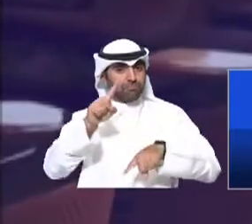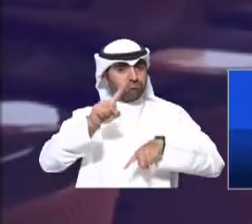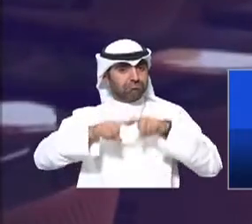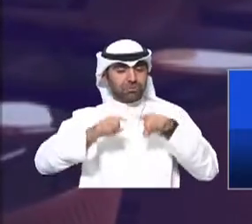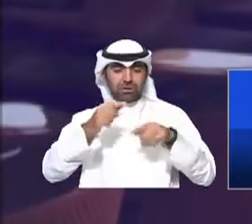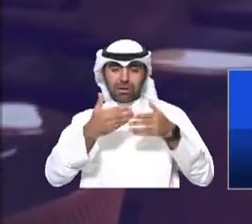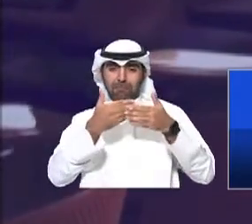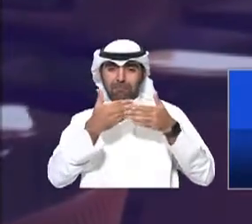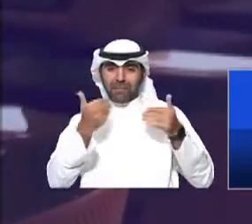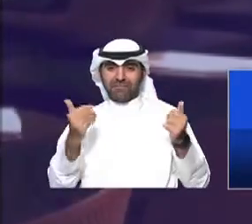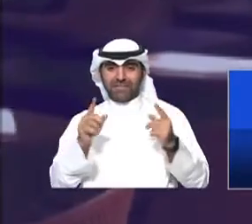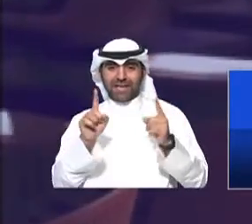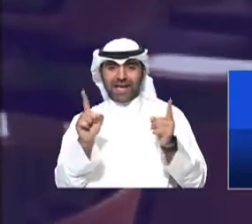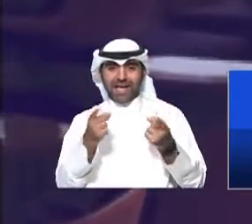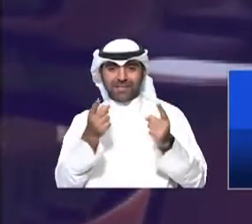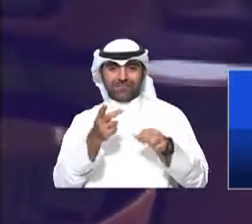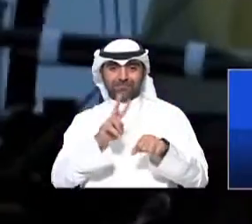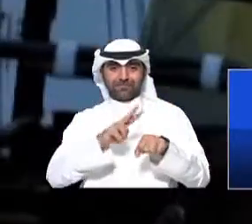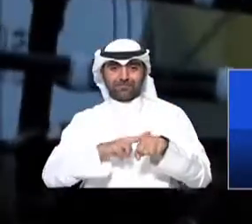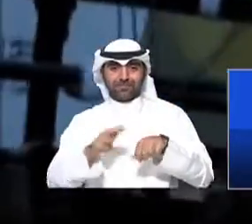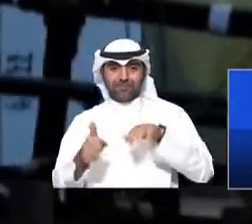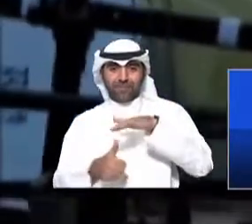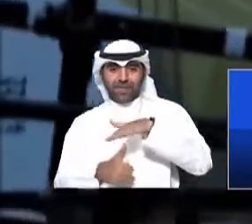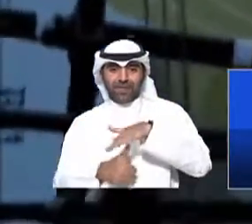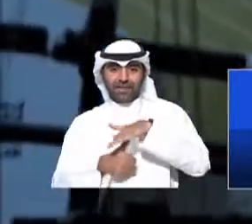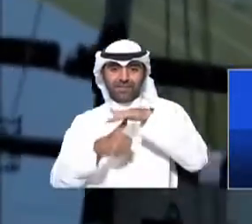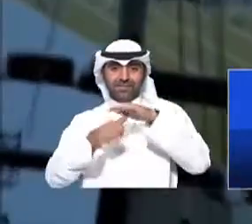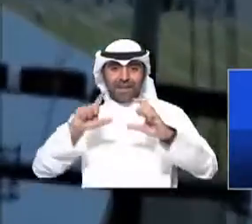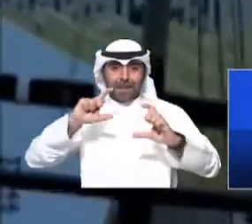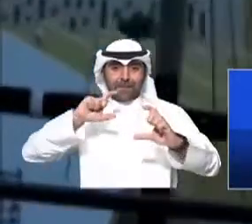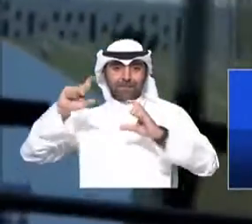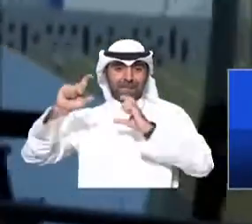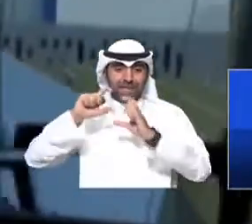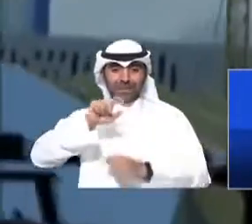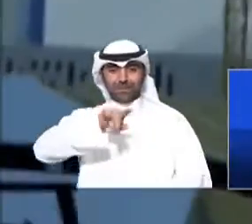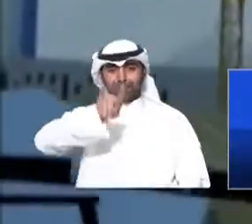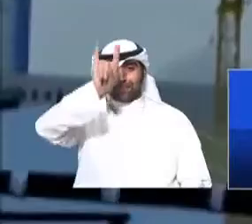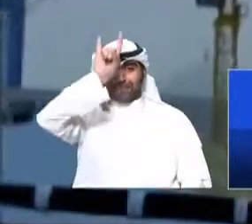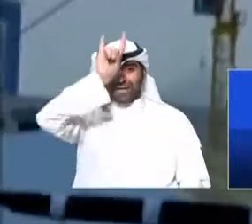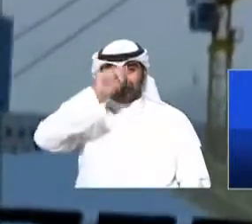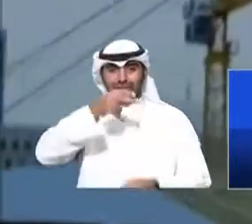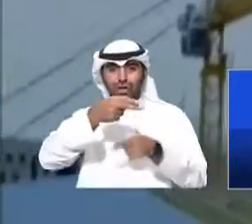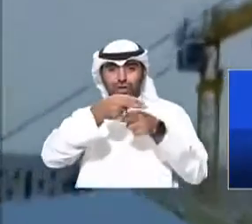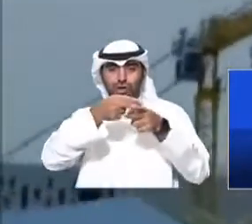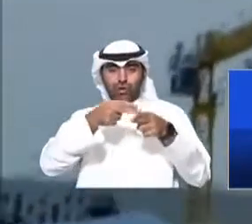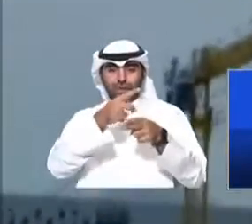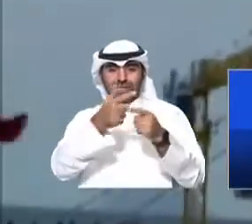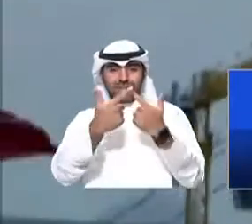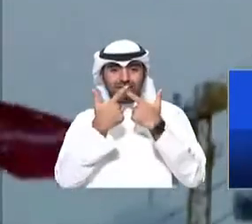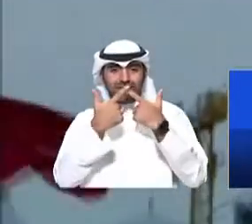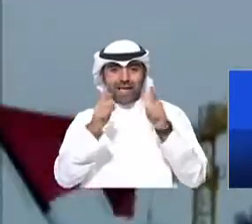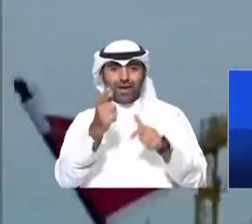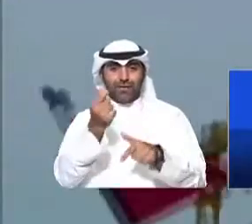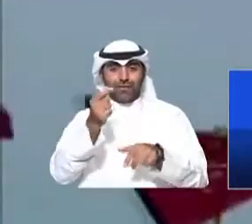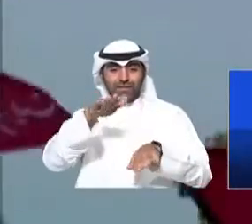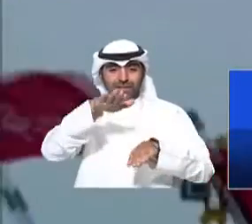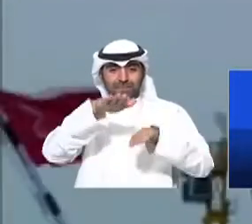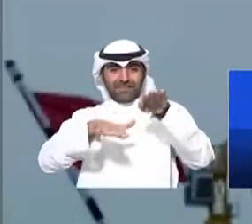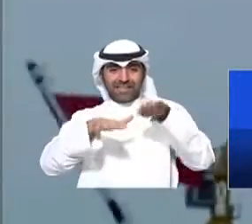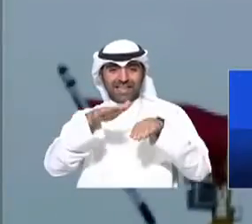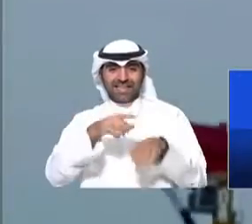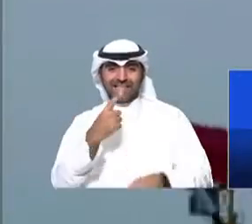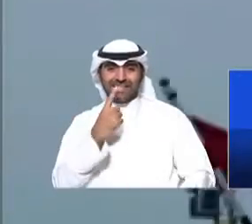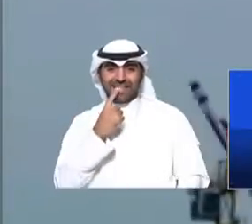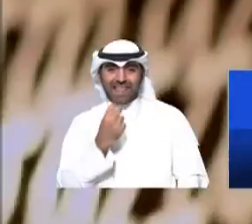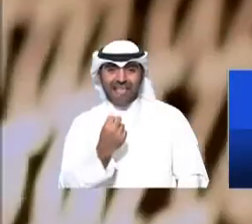القادمة. وأضاف الهاشل بشأن نتائج دراسة البيانات المالية للبنوك الكويتية لعام 2021 أن الميزانية